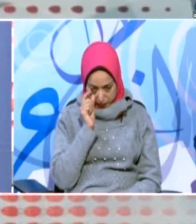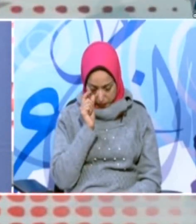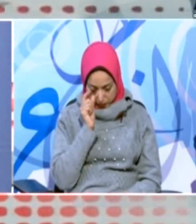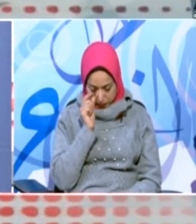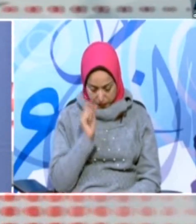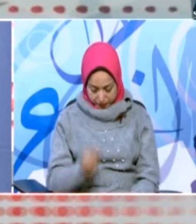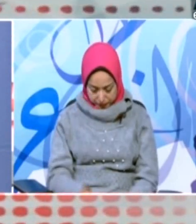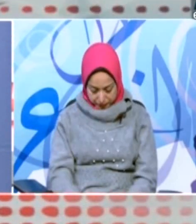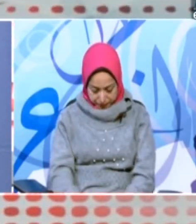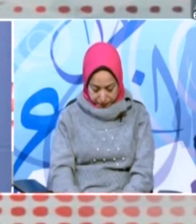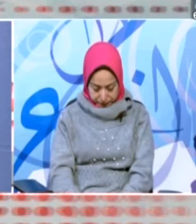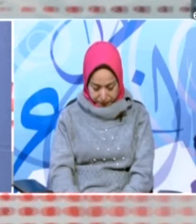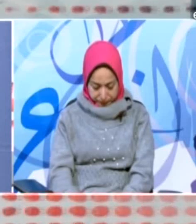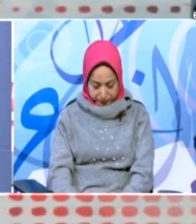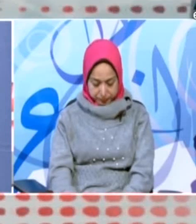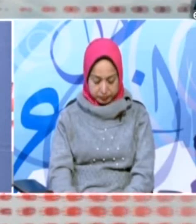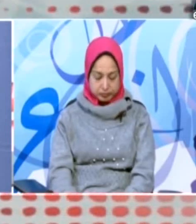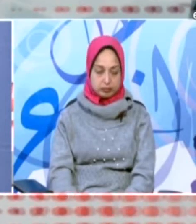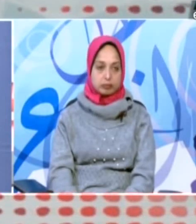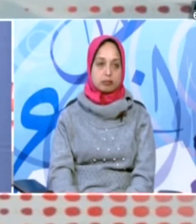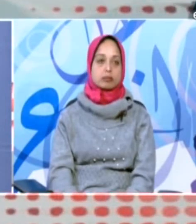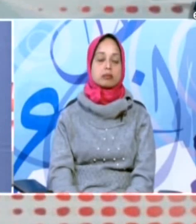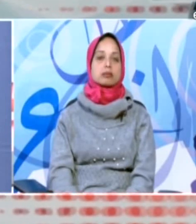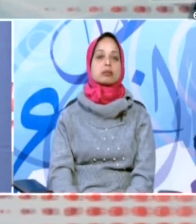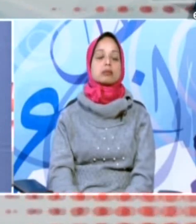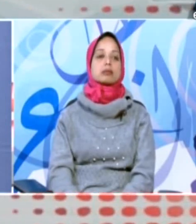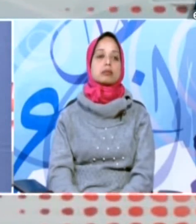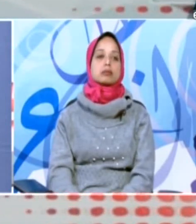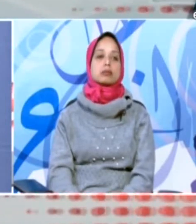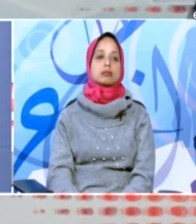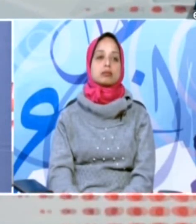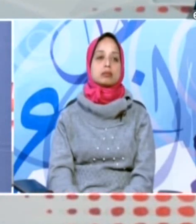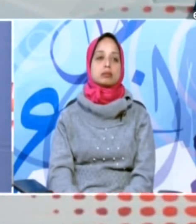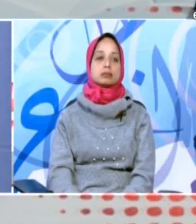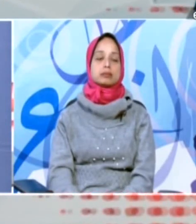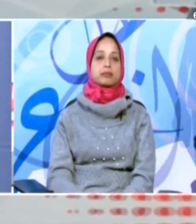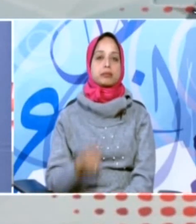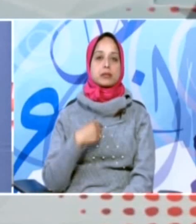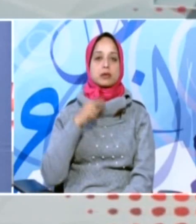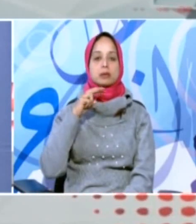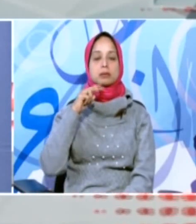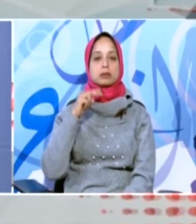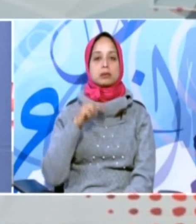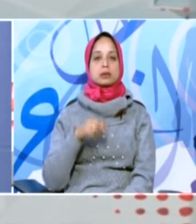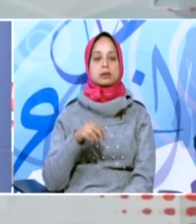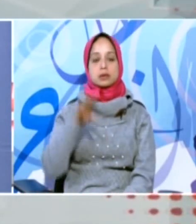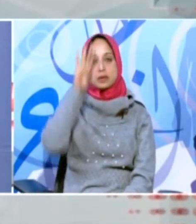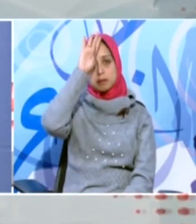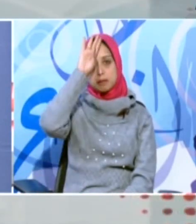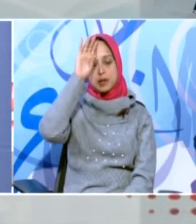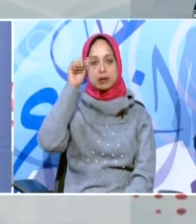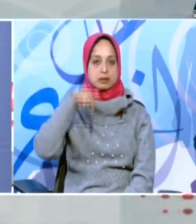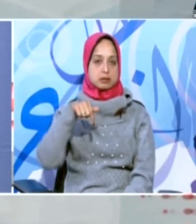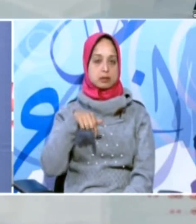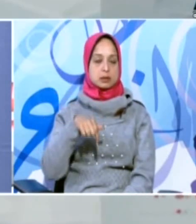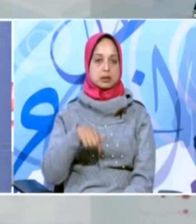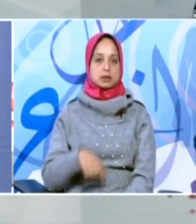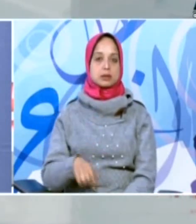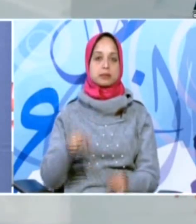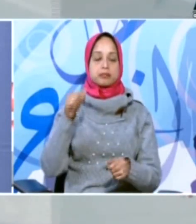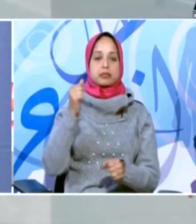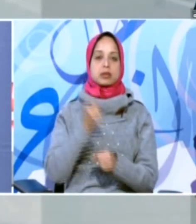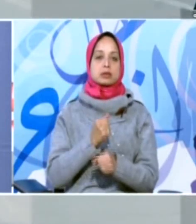الف سلامه. طيب احنا قلنا دلوقتي عندي الملك طبعا عين النحاس